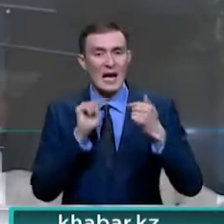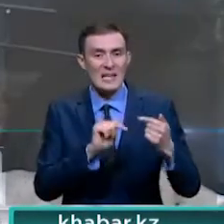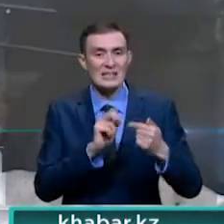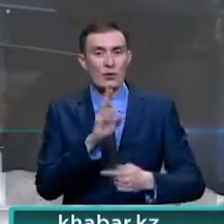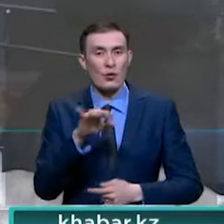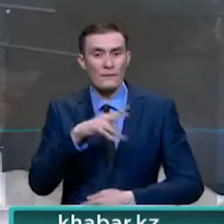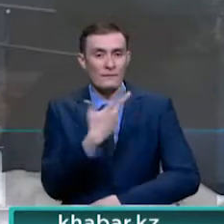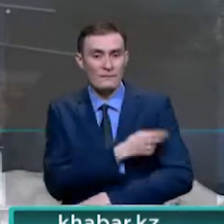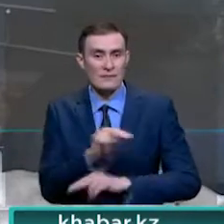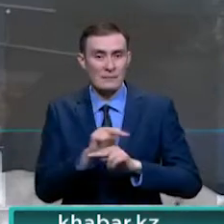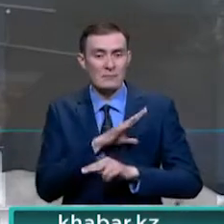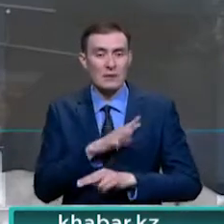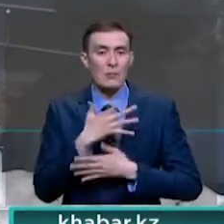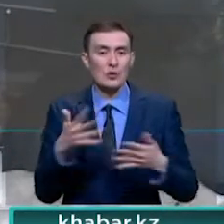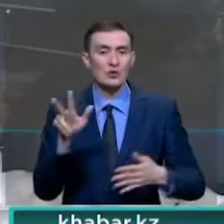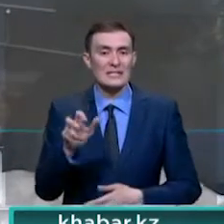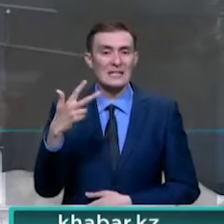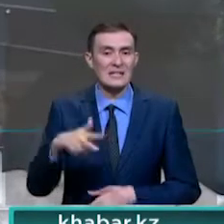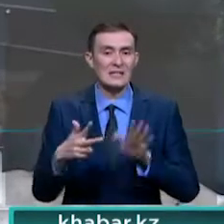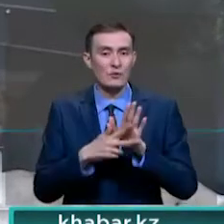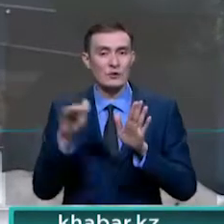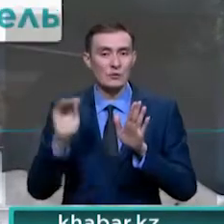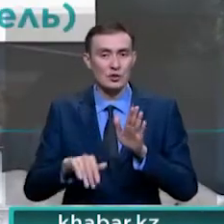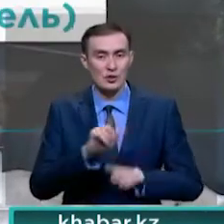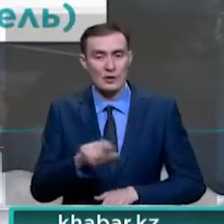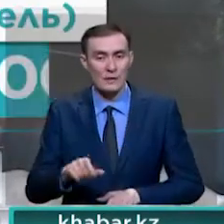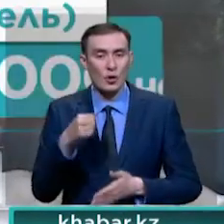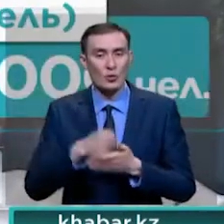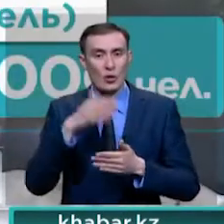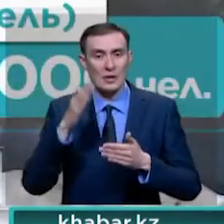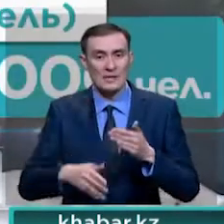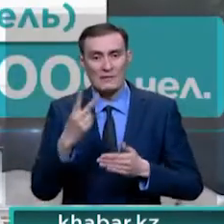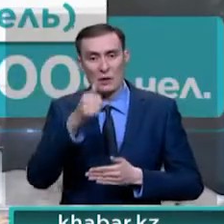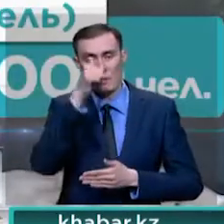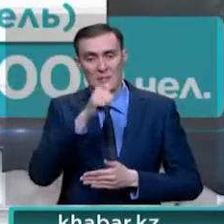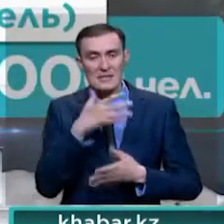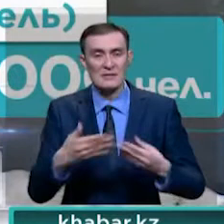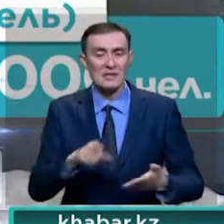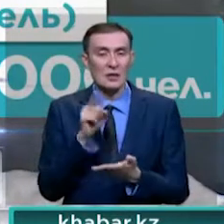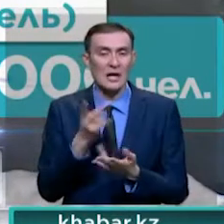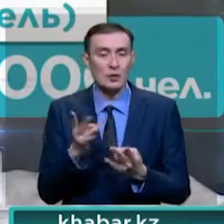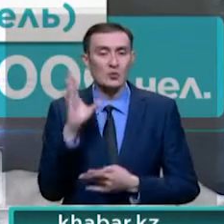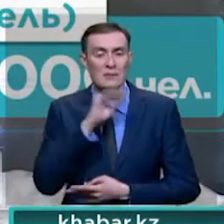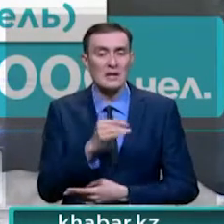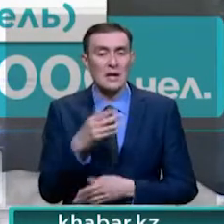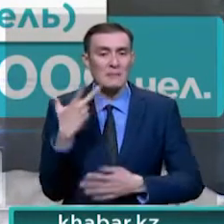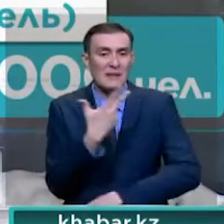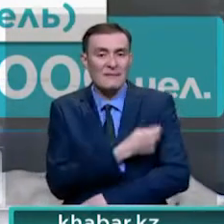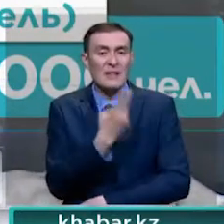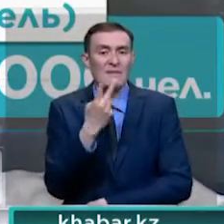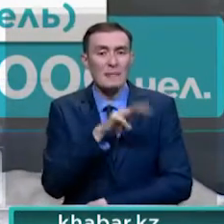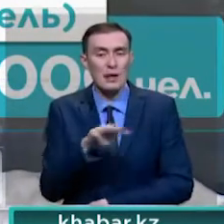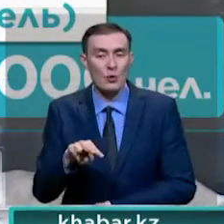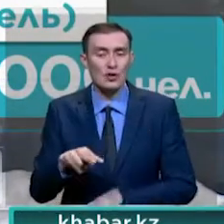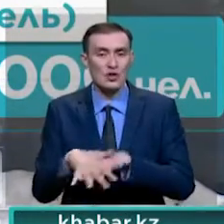укол получили чуть больше 338 тысяч человек. До конца второго месяца весны нужно успеть привить 2 миллиона человек по